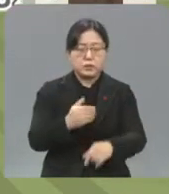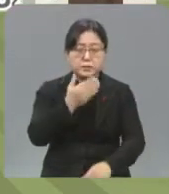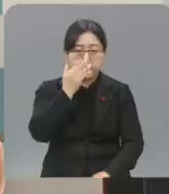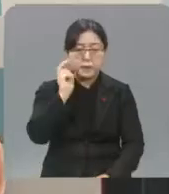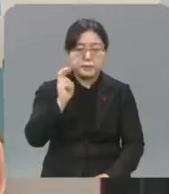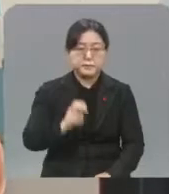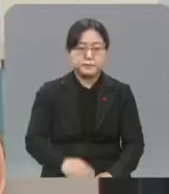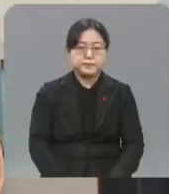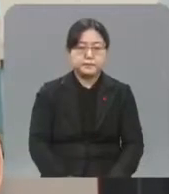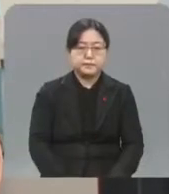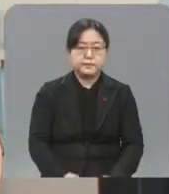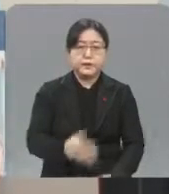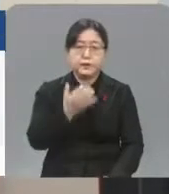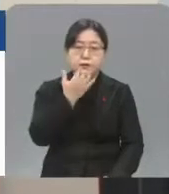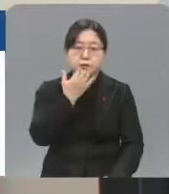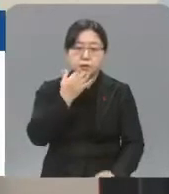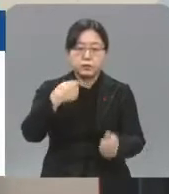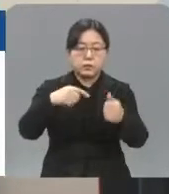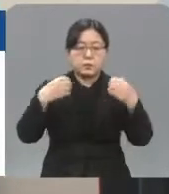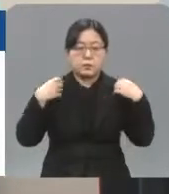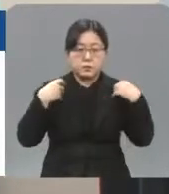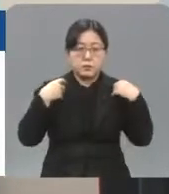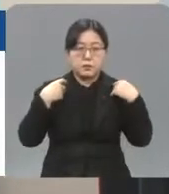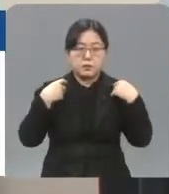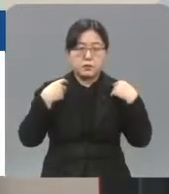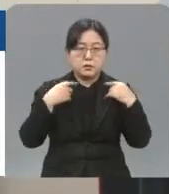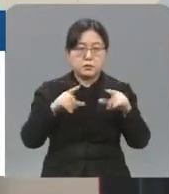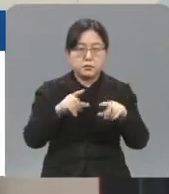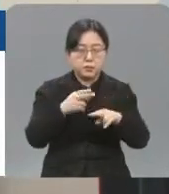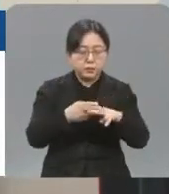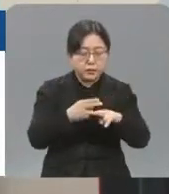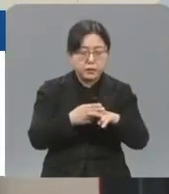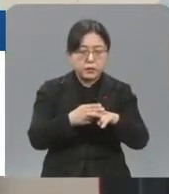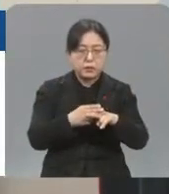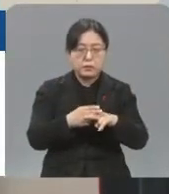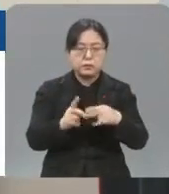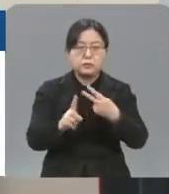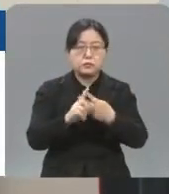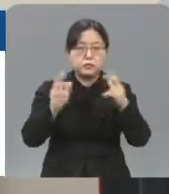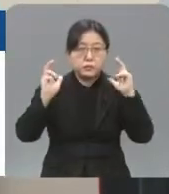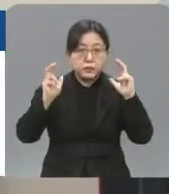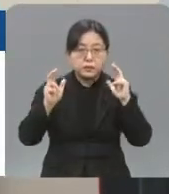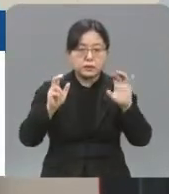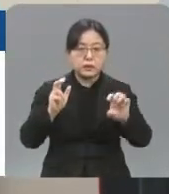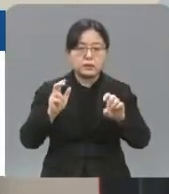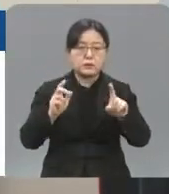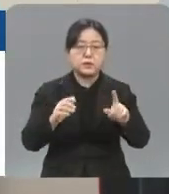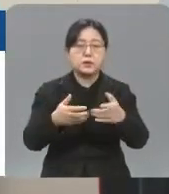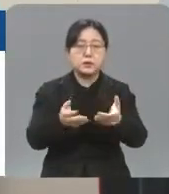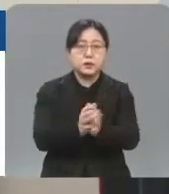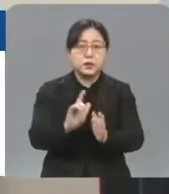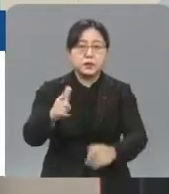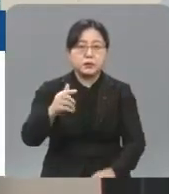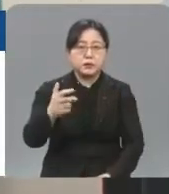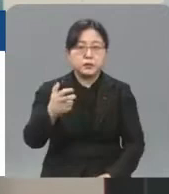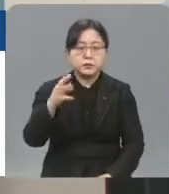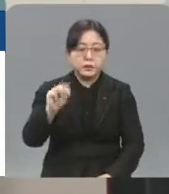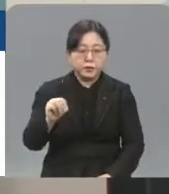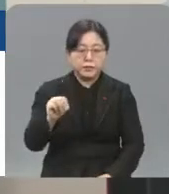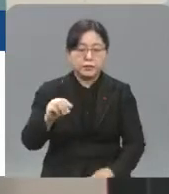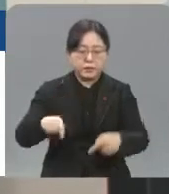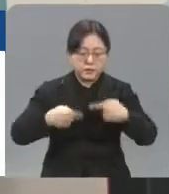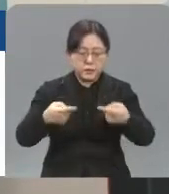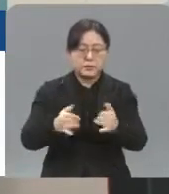추산됩니다. 서울시 교육청과 외식업 중앙회, 중소기업 중앙회 등 41개 단체 673만 명이 지금 참여를